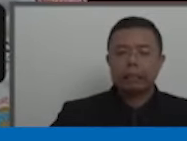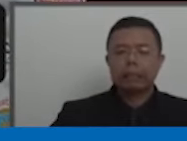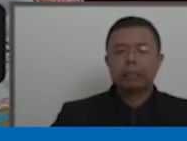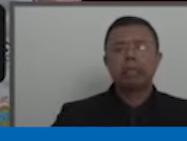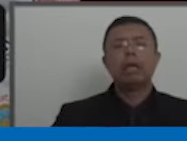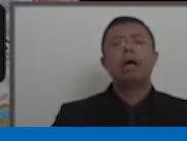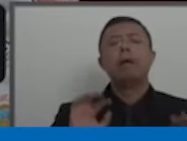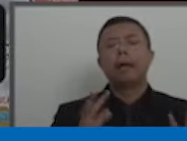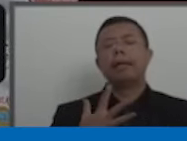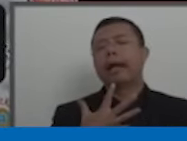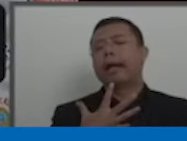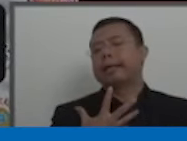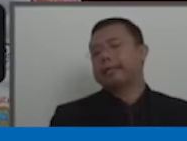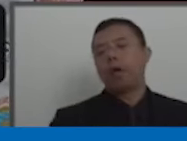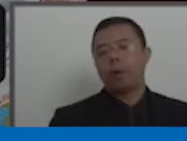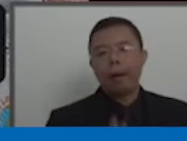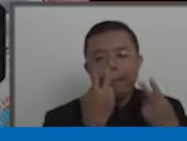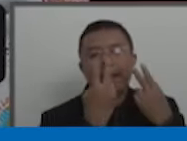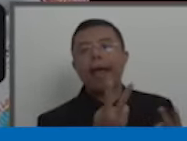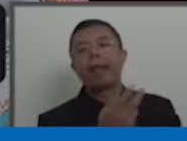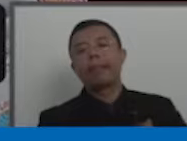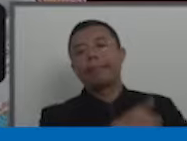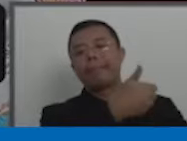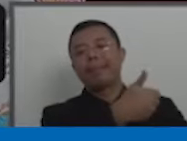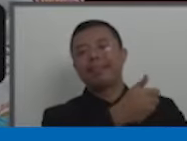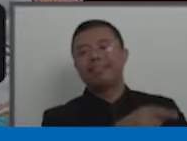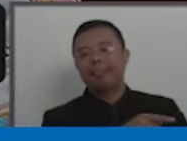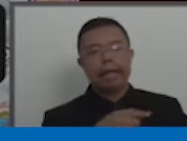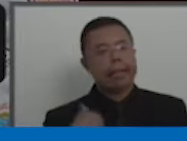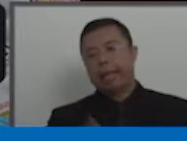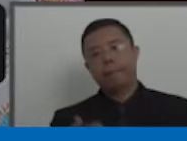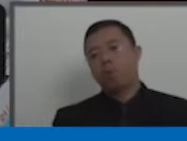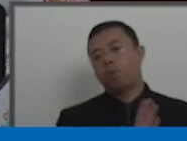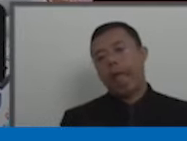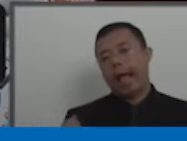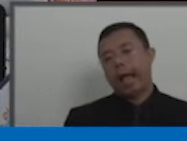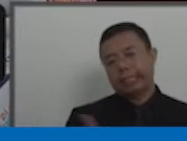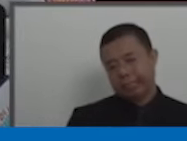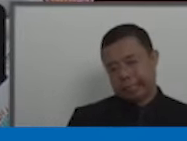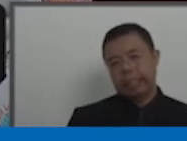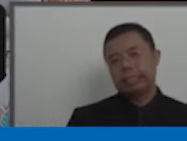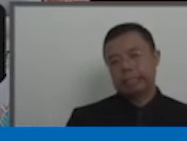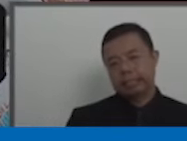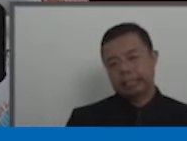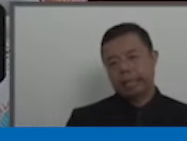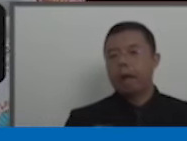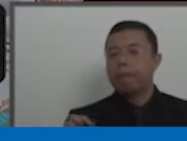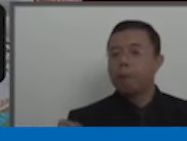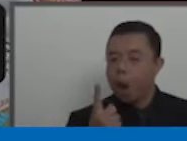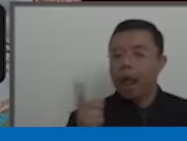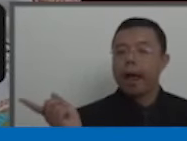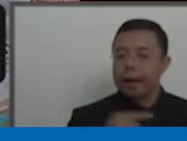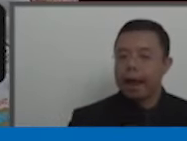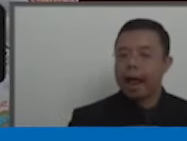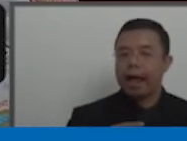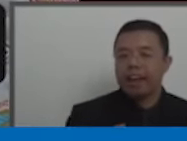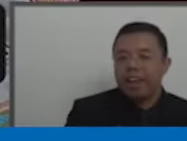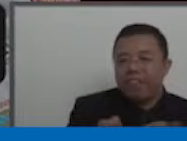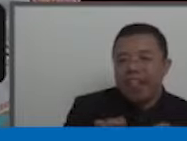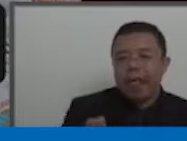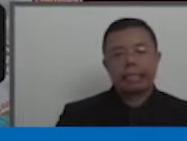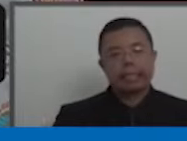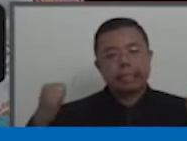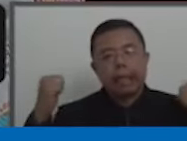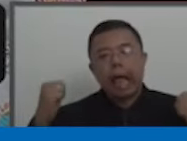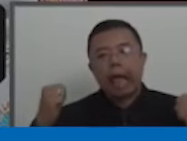dikecewakan oleh para pemimpinnya kita tidak mau lagi itu terjadi mulai dari fasilitas kesehatan